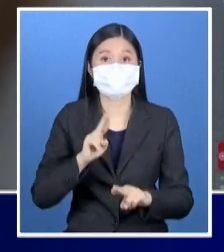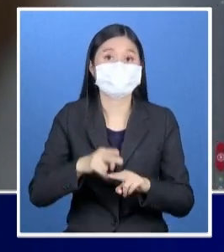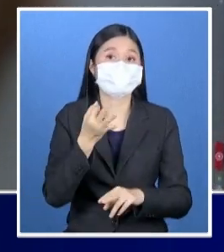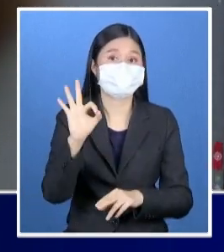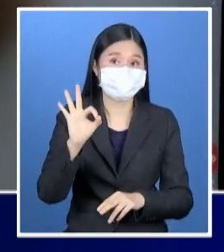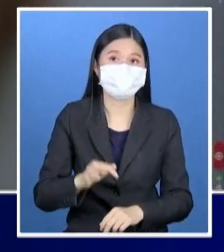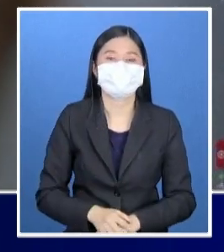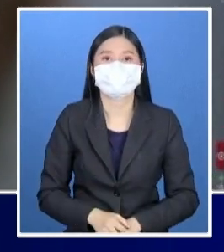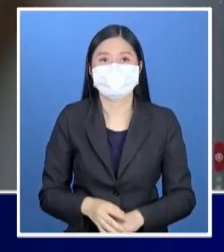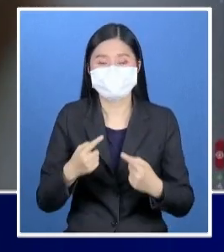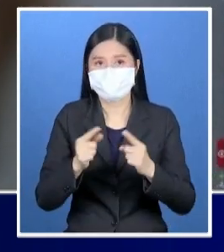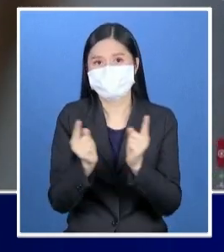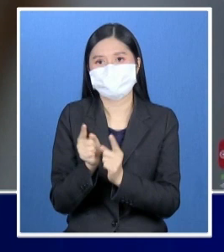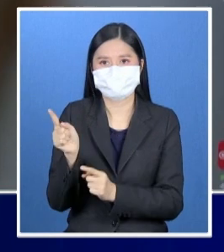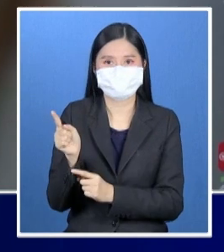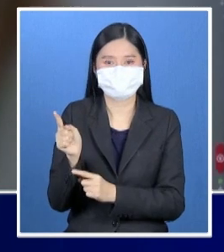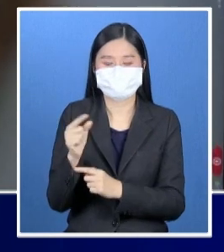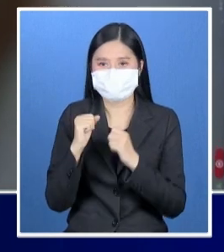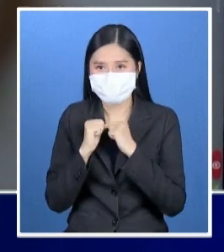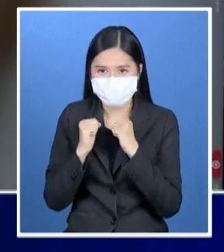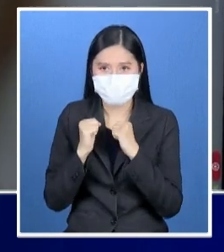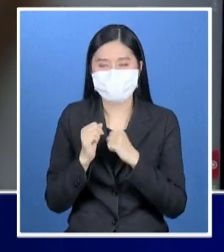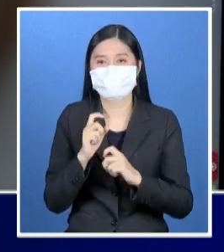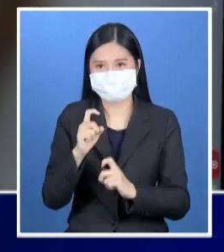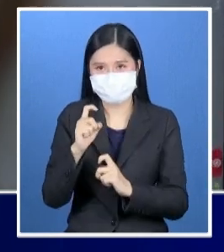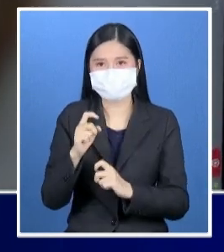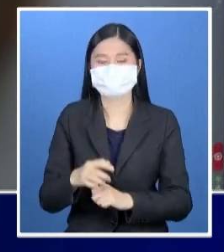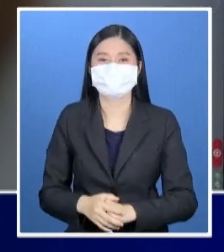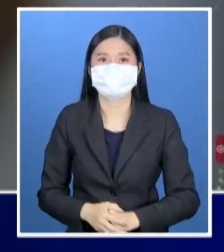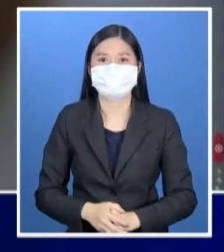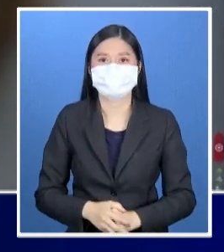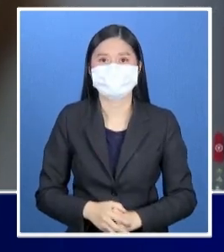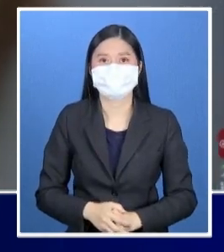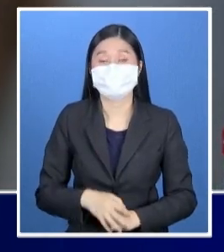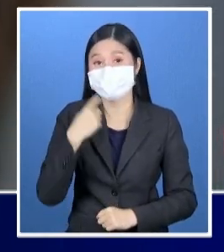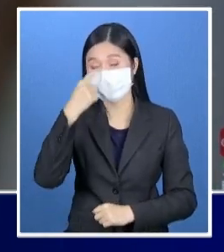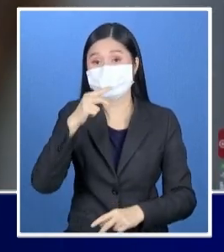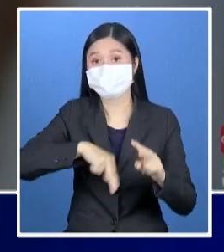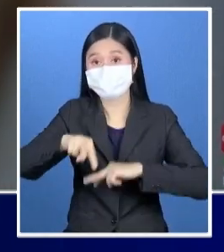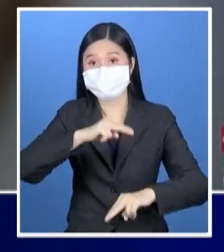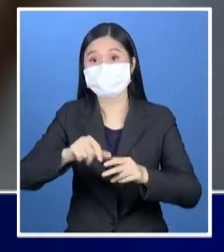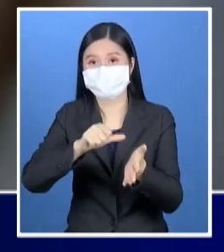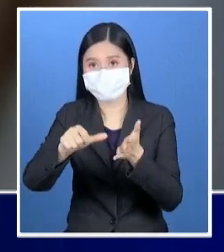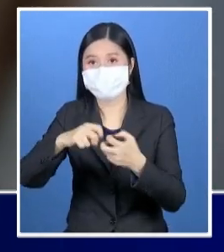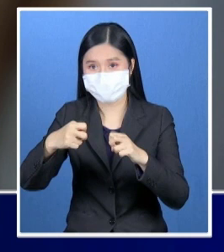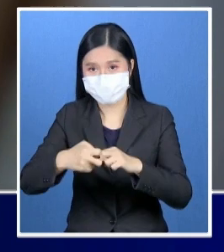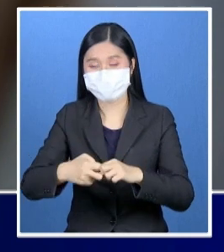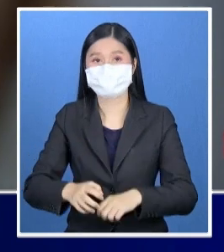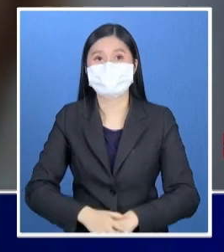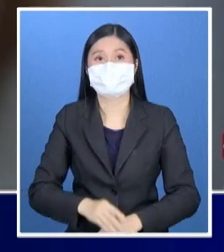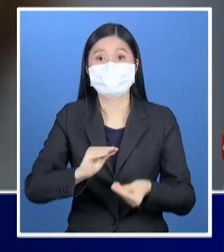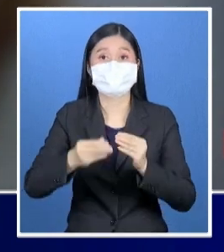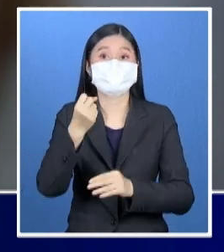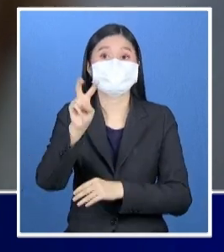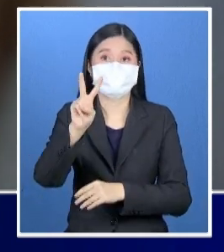ะนั่งฟรีแต่เจอแบบนี้มันกลายเป็นน่ากลัวกับผู้หญิง น่ากลัวใครเป็นคนดูแลต้องเข้าไปจัดการนะแบบนี้ เบอร์